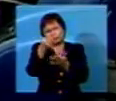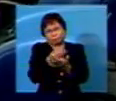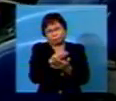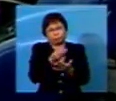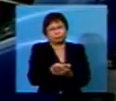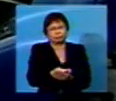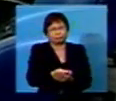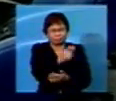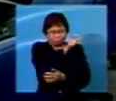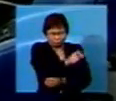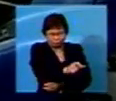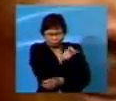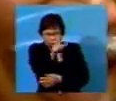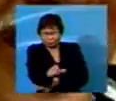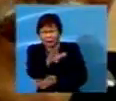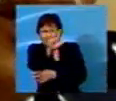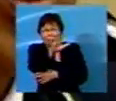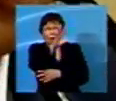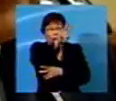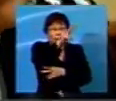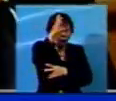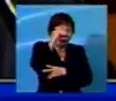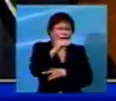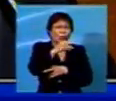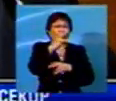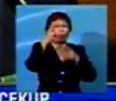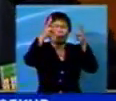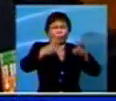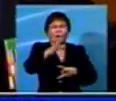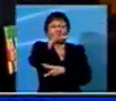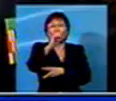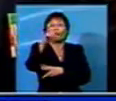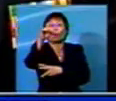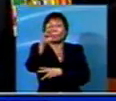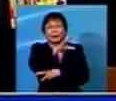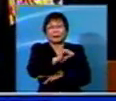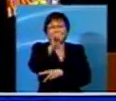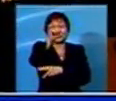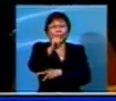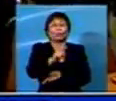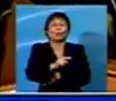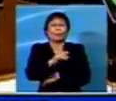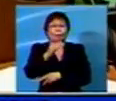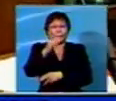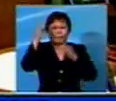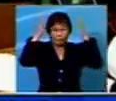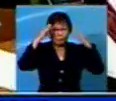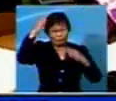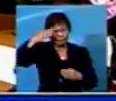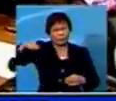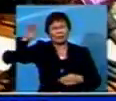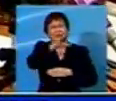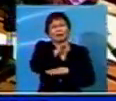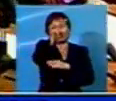r0,000 suspek terdiri daripada dua lelaki warga Colombia dan seorang Meksiko selain dua warga Thailand yang bersekongkol dengan